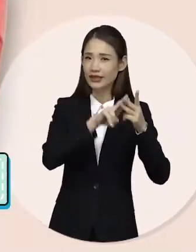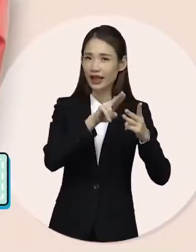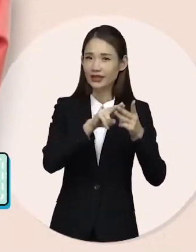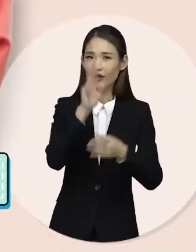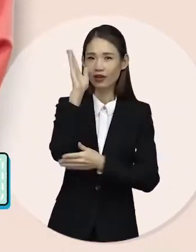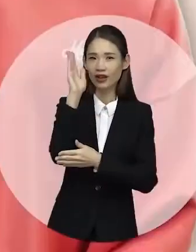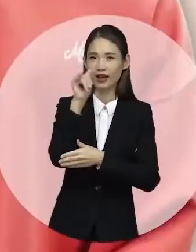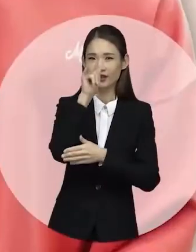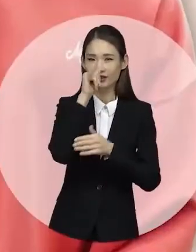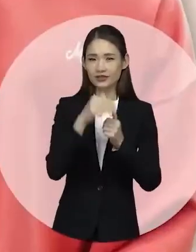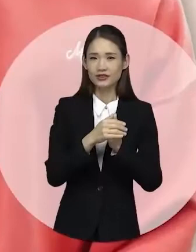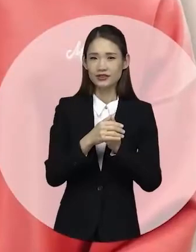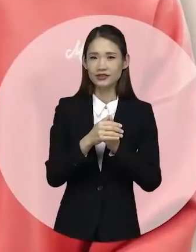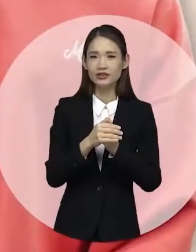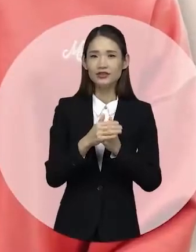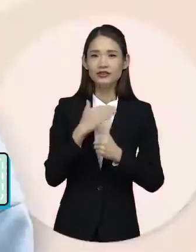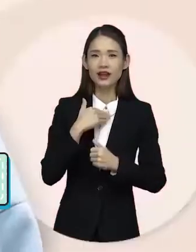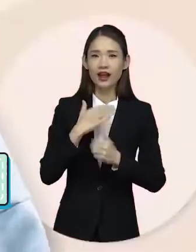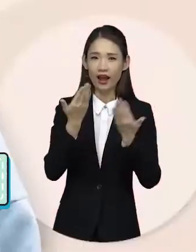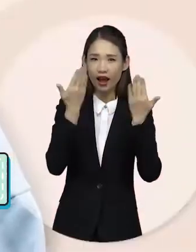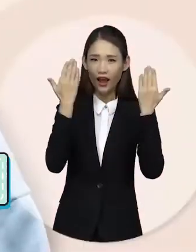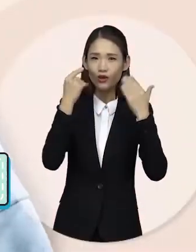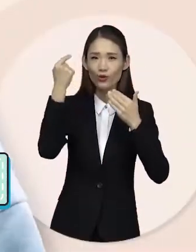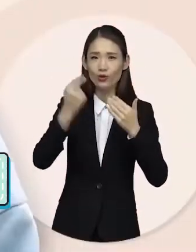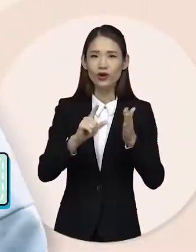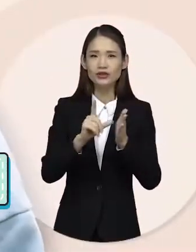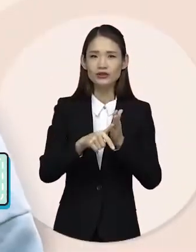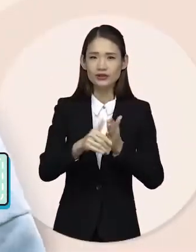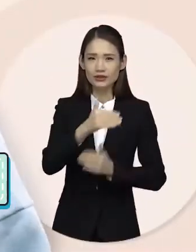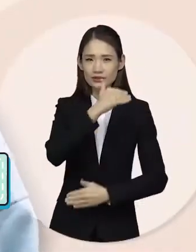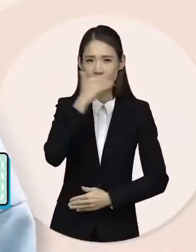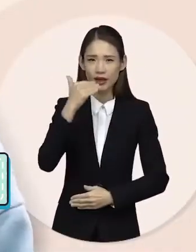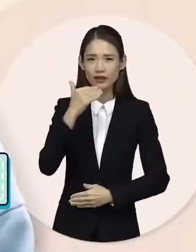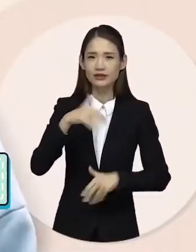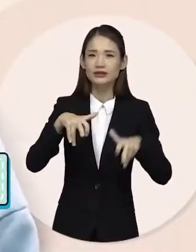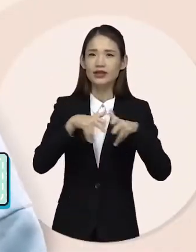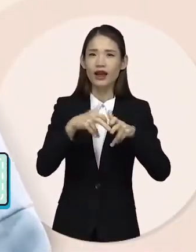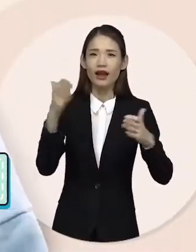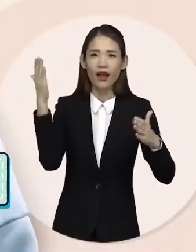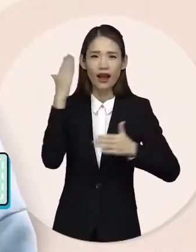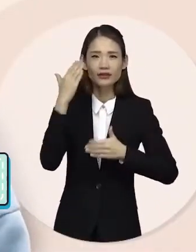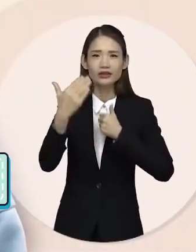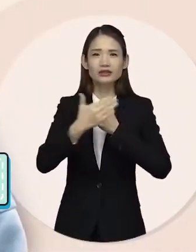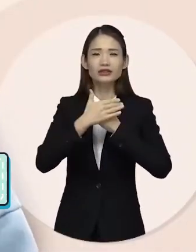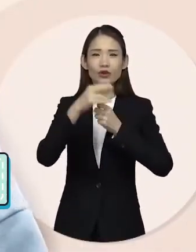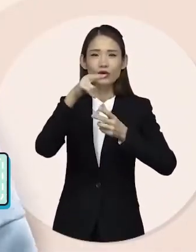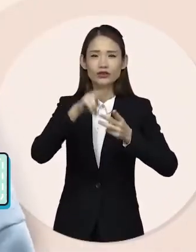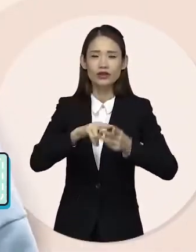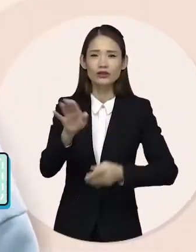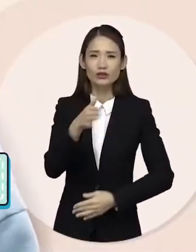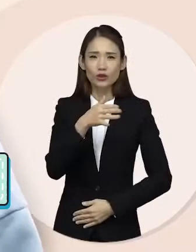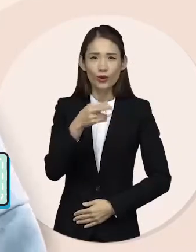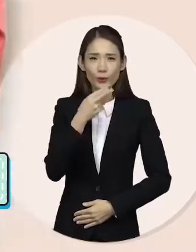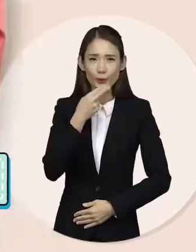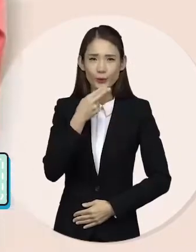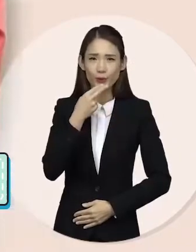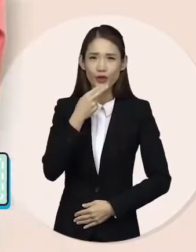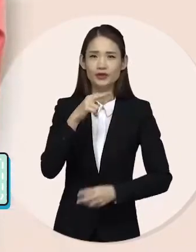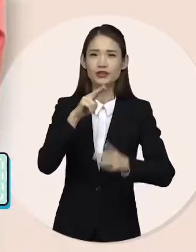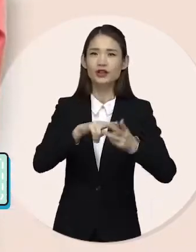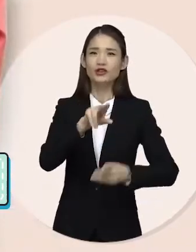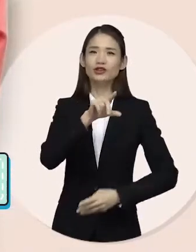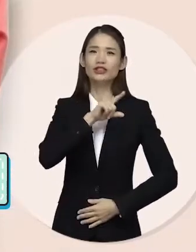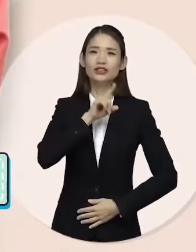우리 센터 이야기도. 사실 제가 학교에 왔을 때 제대로 된 장애 학생 지원 센터가 없는 거예요.